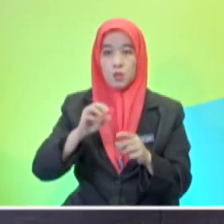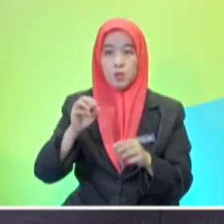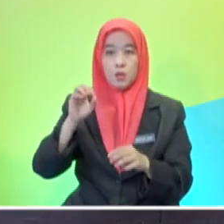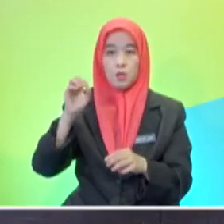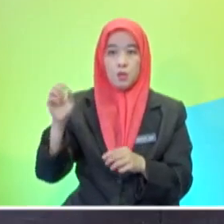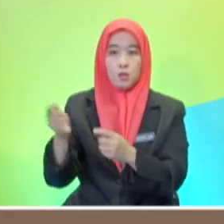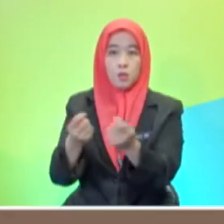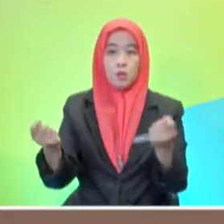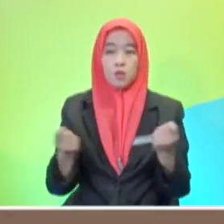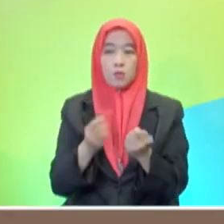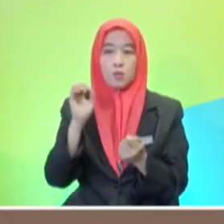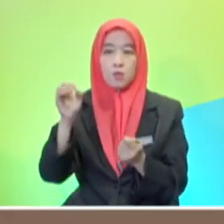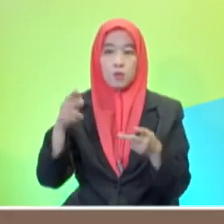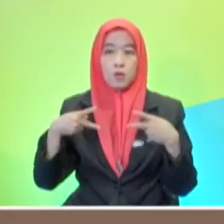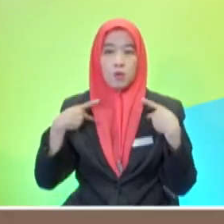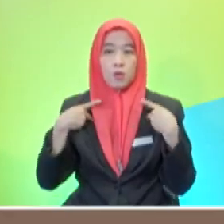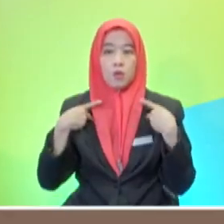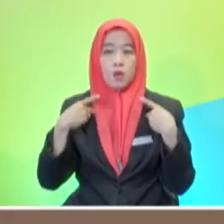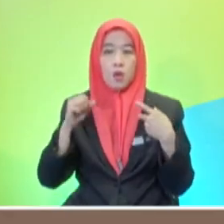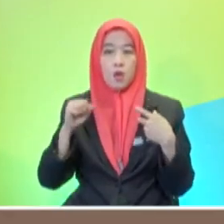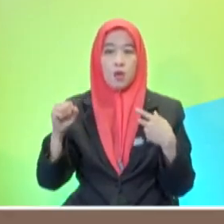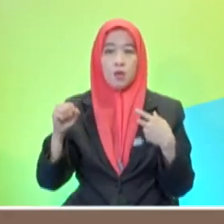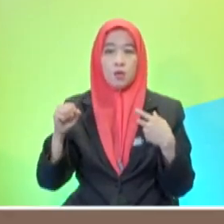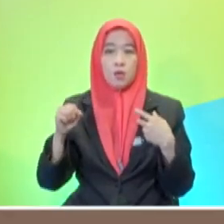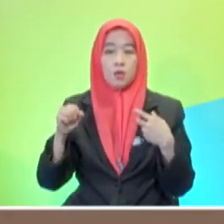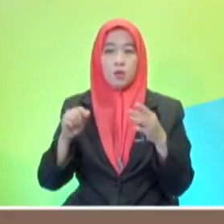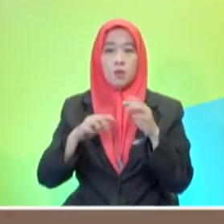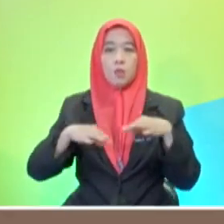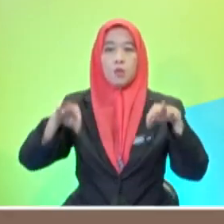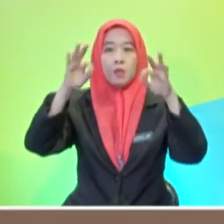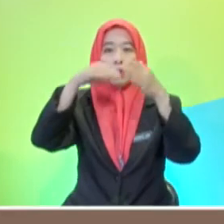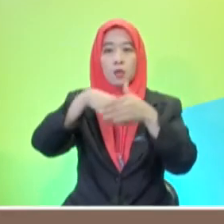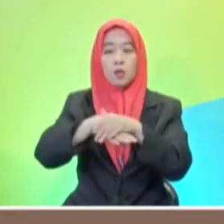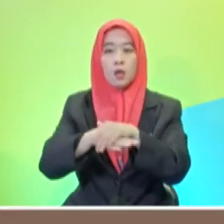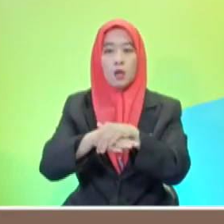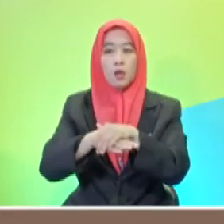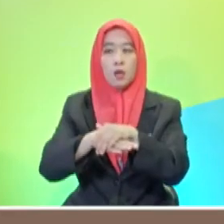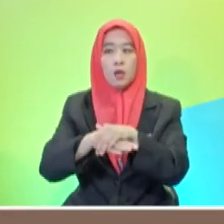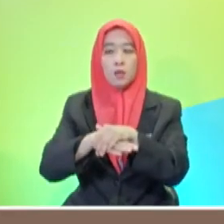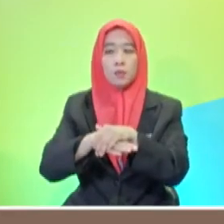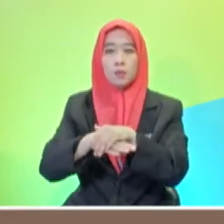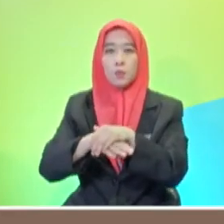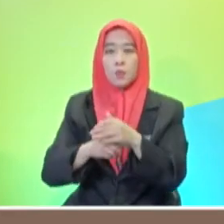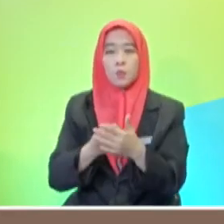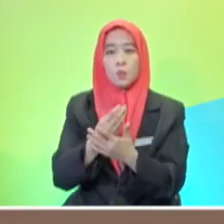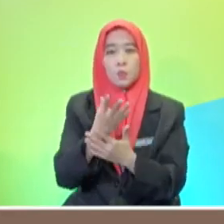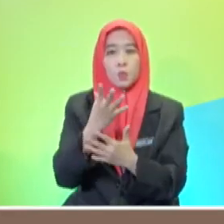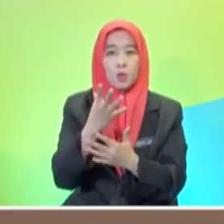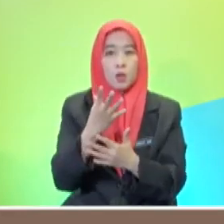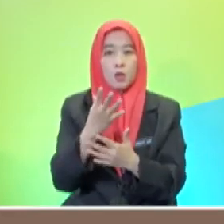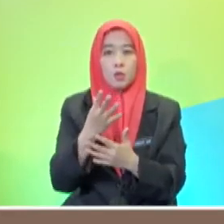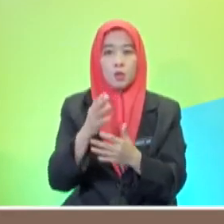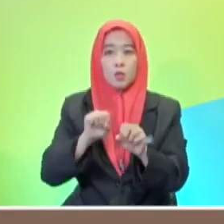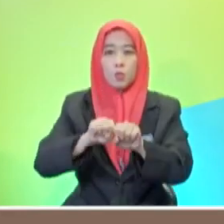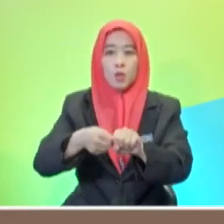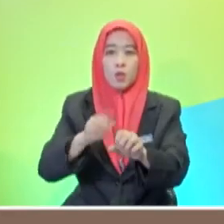ialah keperluan penting dalam pembesaran tumbuhan supaya dapat bertumbuh dengan subur. Apakah yang kita